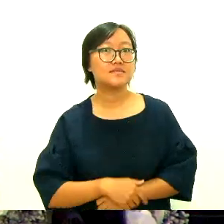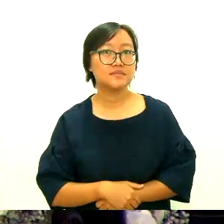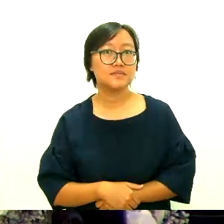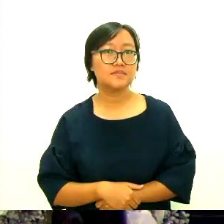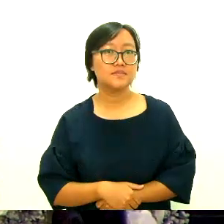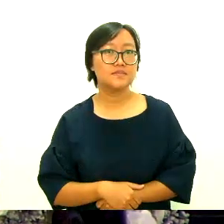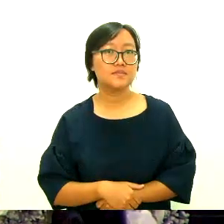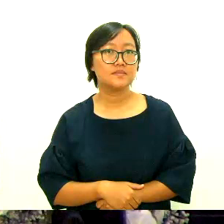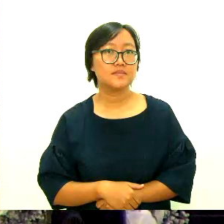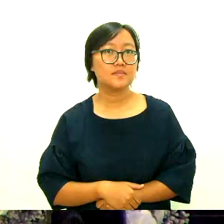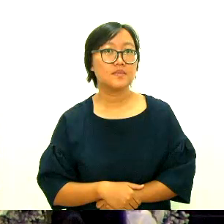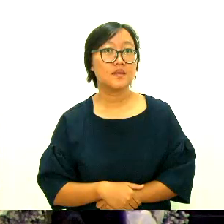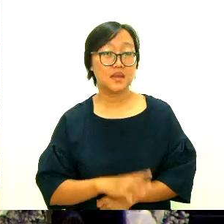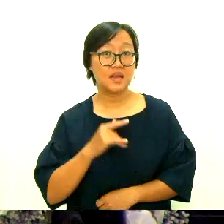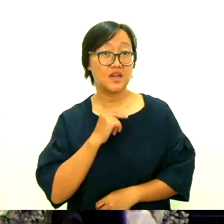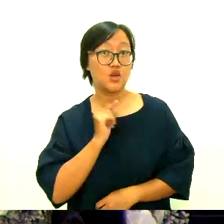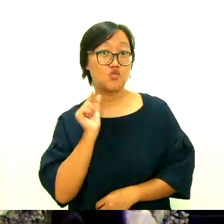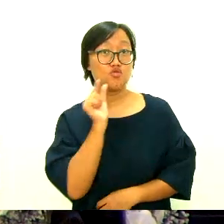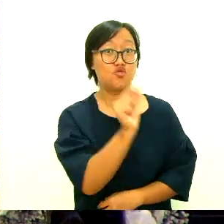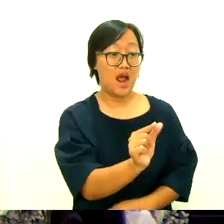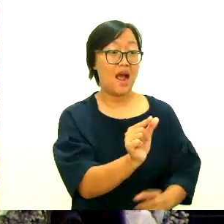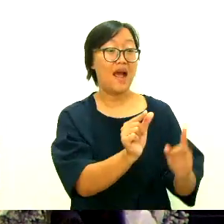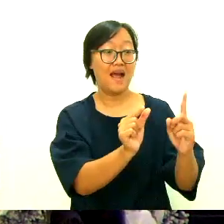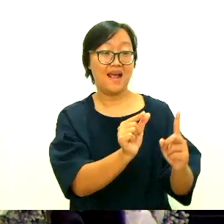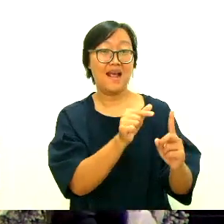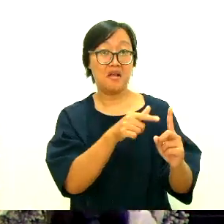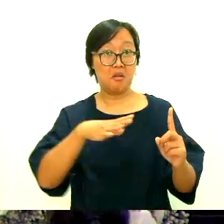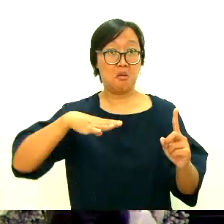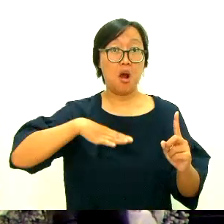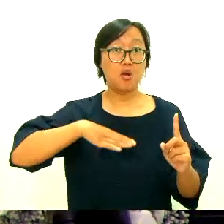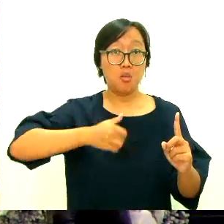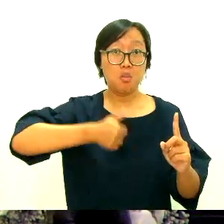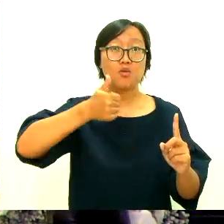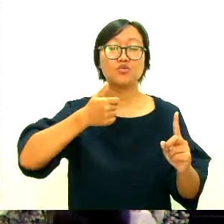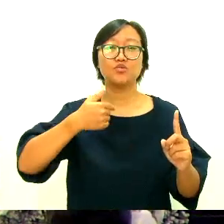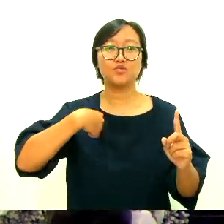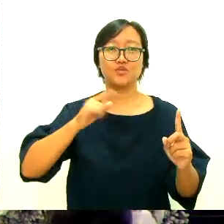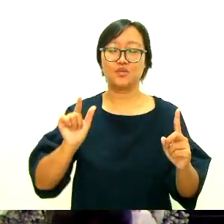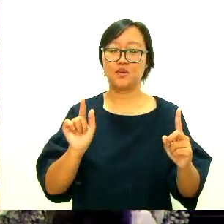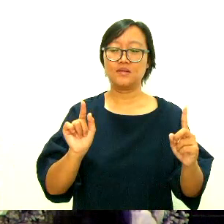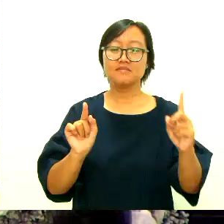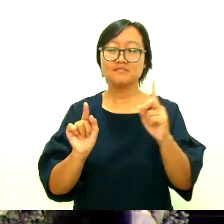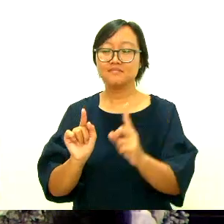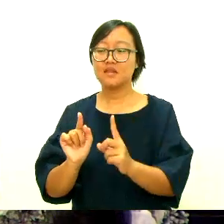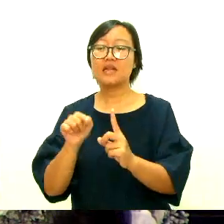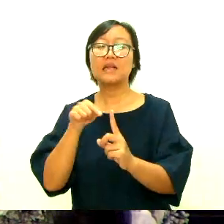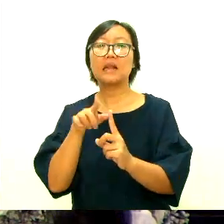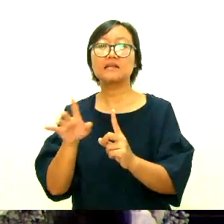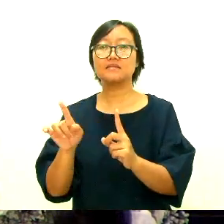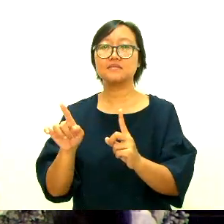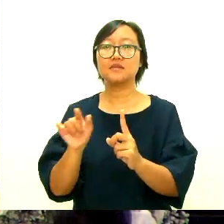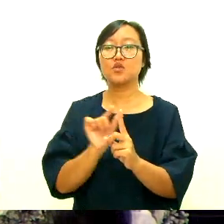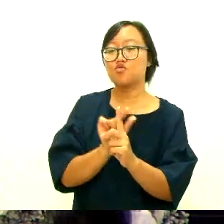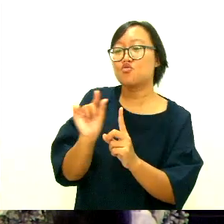Hai pengundang ini diundang juga ditempat lain pada pestanya dan diturunkan ditempatkan di